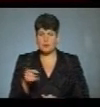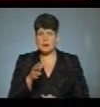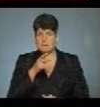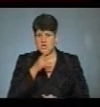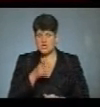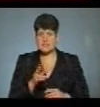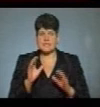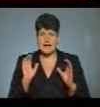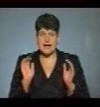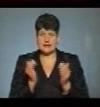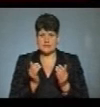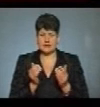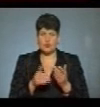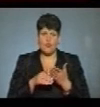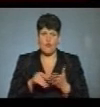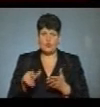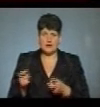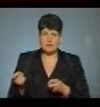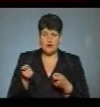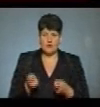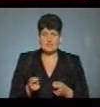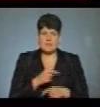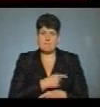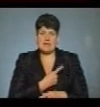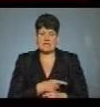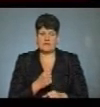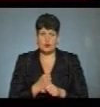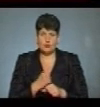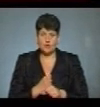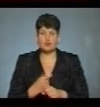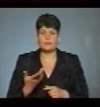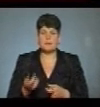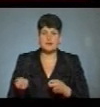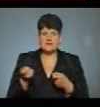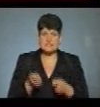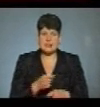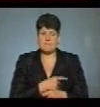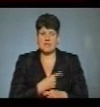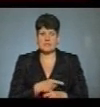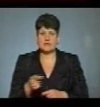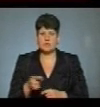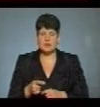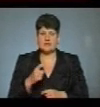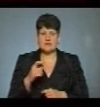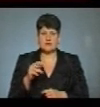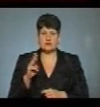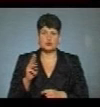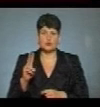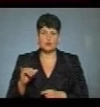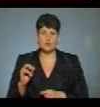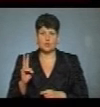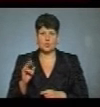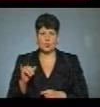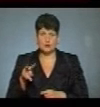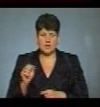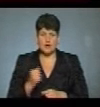карантину волонтери підвозять медиків на роботу. За словами ініціаторки акції «Підвози медика Тернопіль» Христини Шкули, роблять це